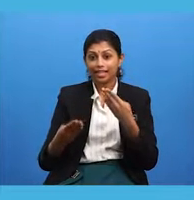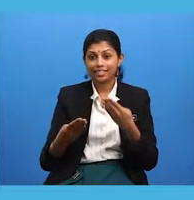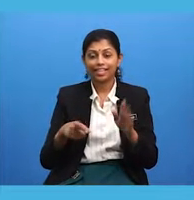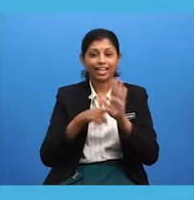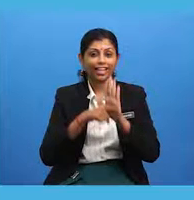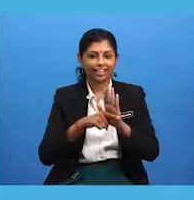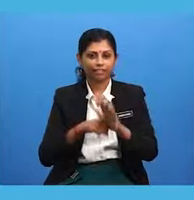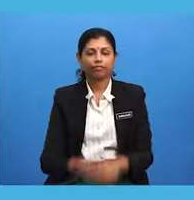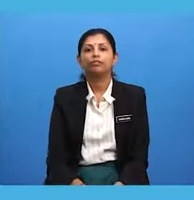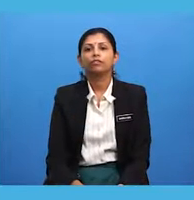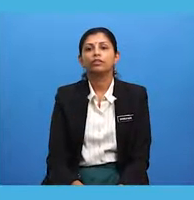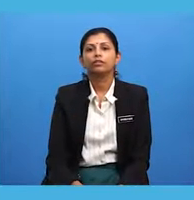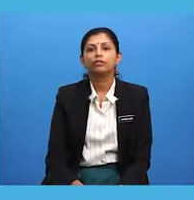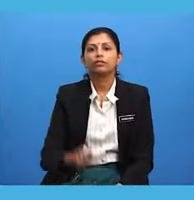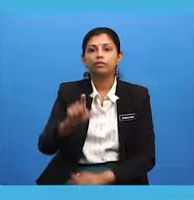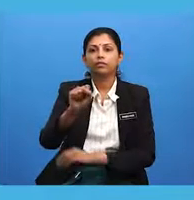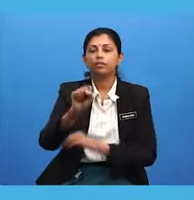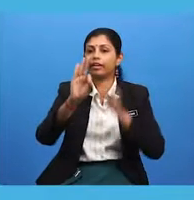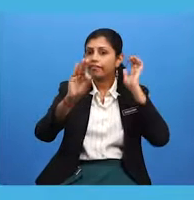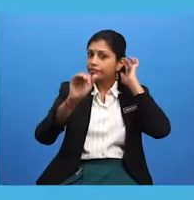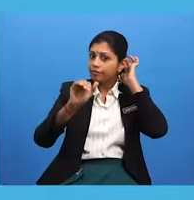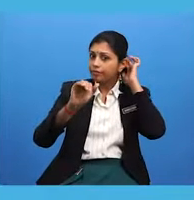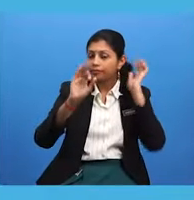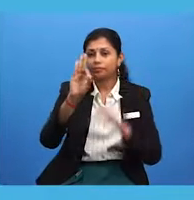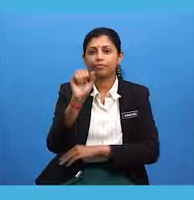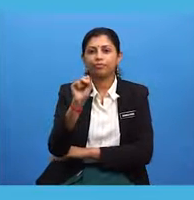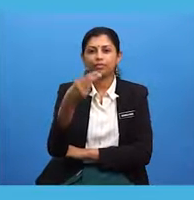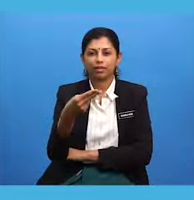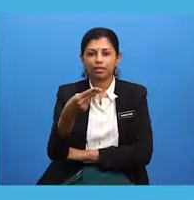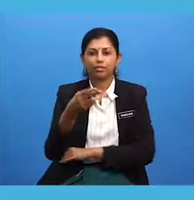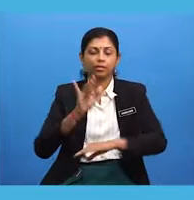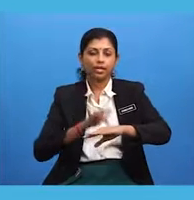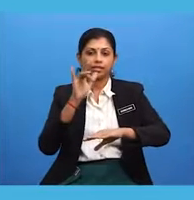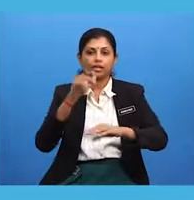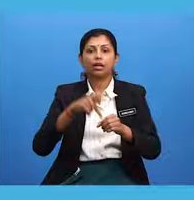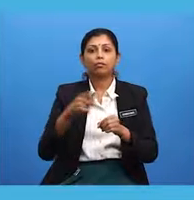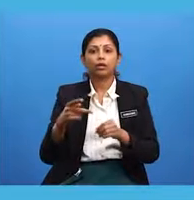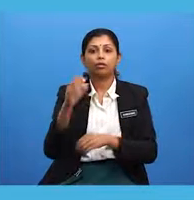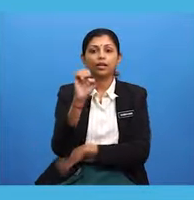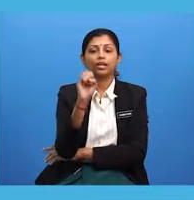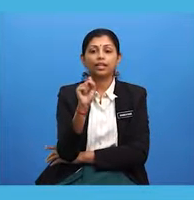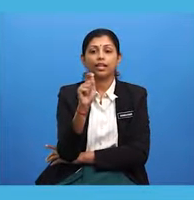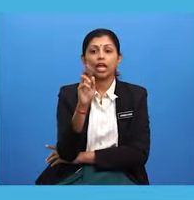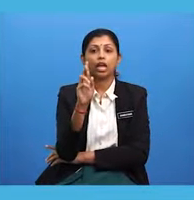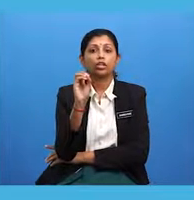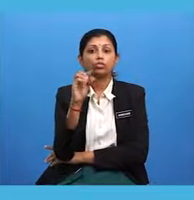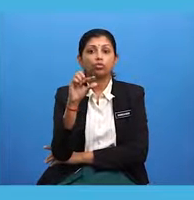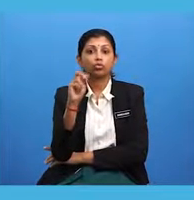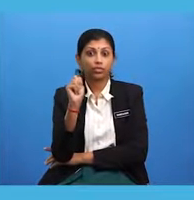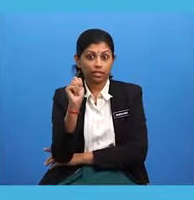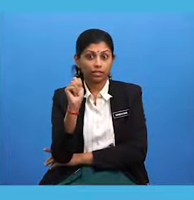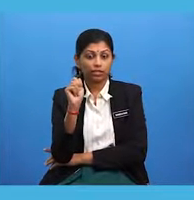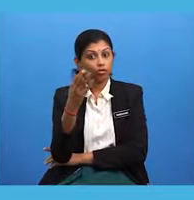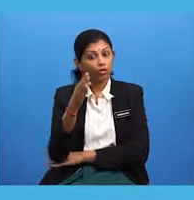FSH merangsang perembesan estrogen dan ini menyebabkan aras